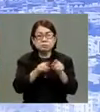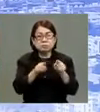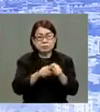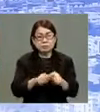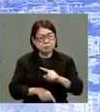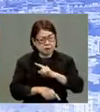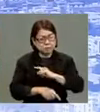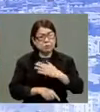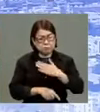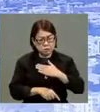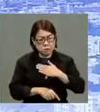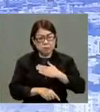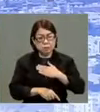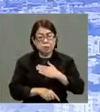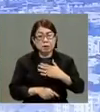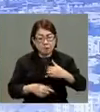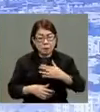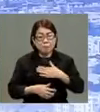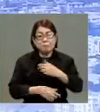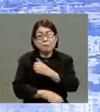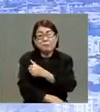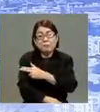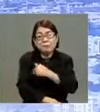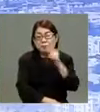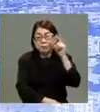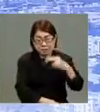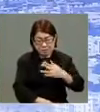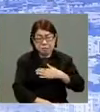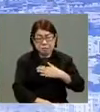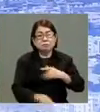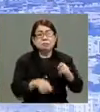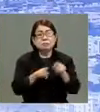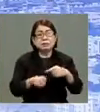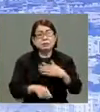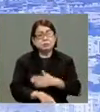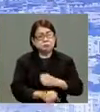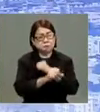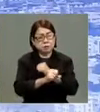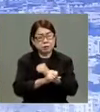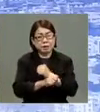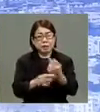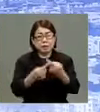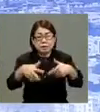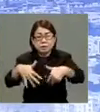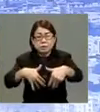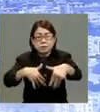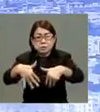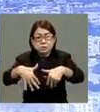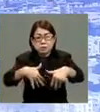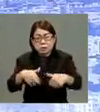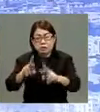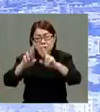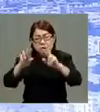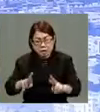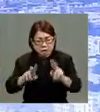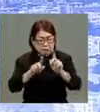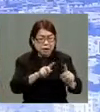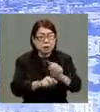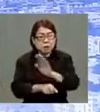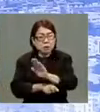น1คนผมเองก็ต้องดูแลสุขภาพส่วนตัวของผมให้ดีส่วนสังคมกิจการร้านค้าทุกท่